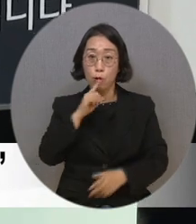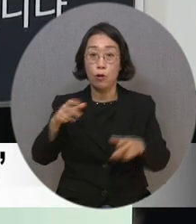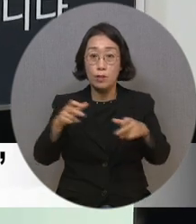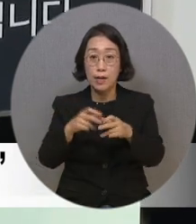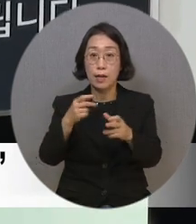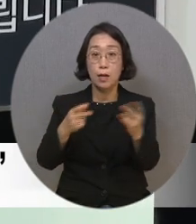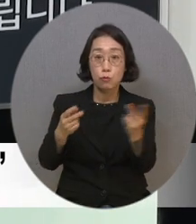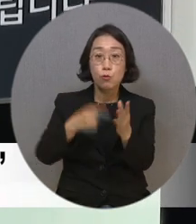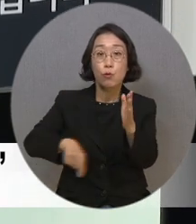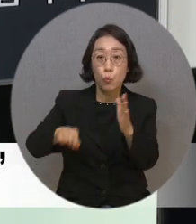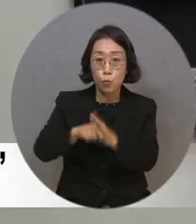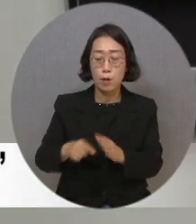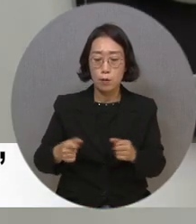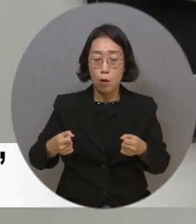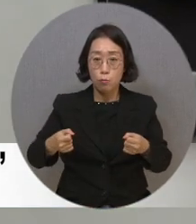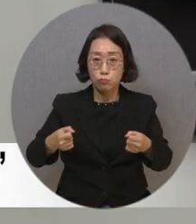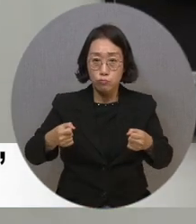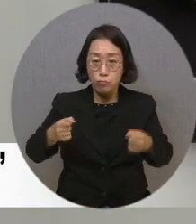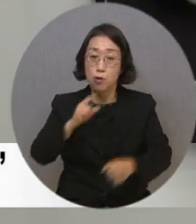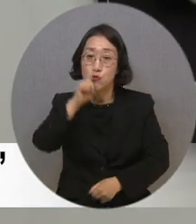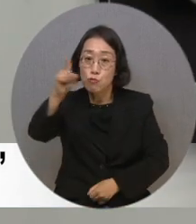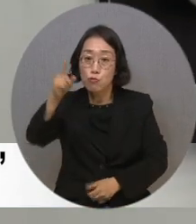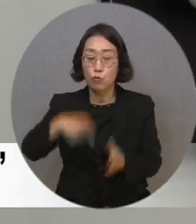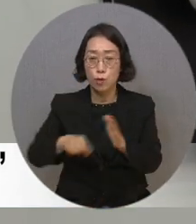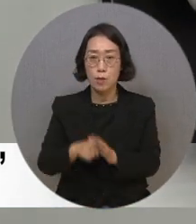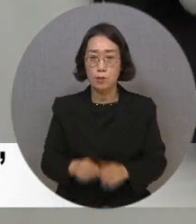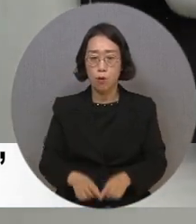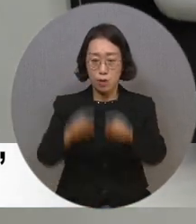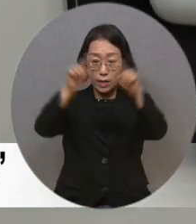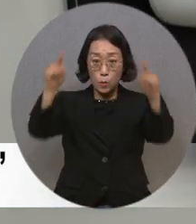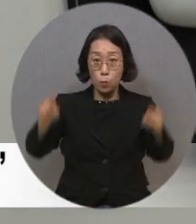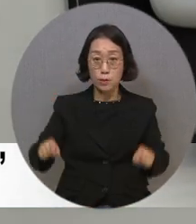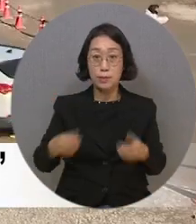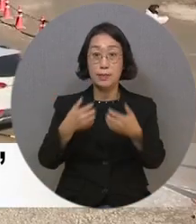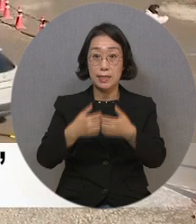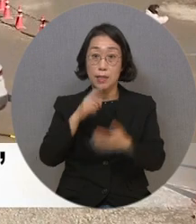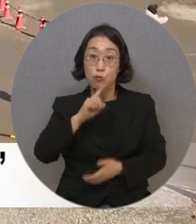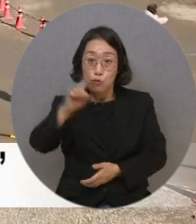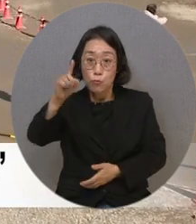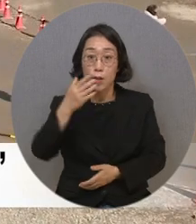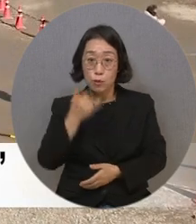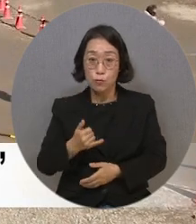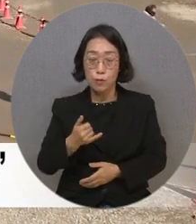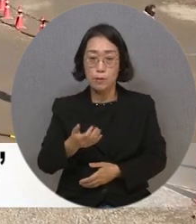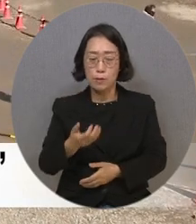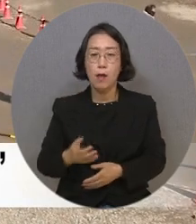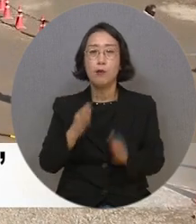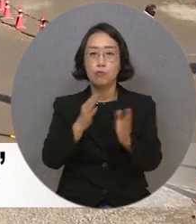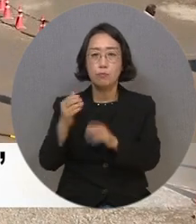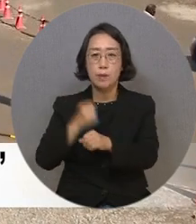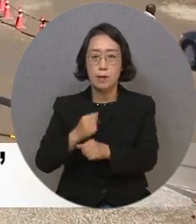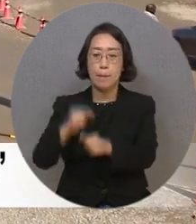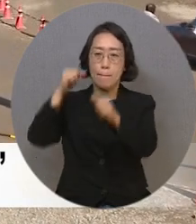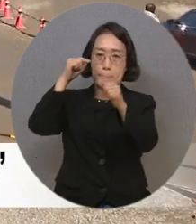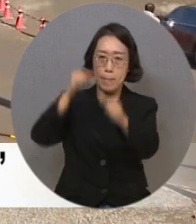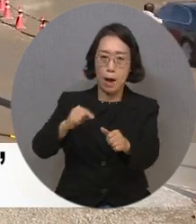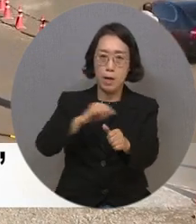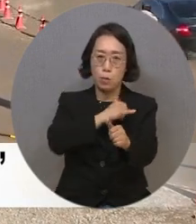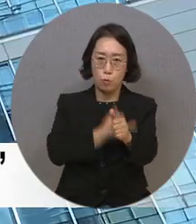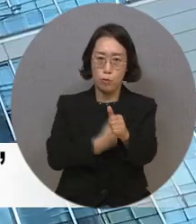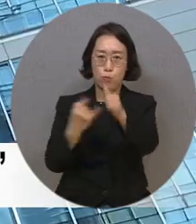언어장애인의 드라이브스루 이용을 위해 키오스크 등의 편의를 마련해야 한다는 국가인권위원회의 권고가